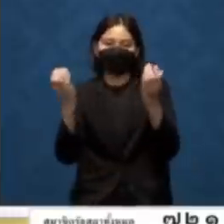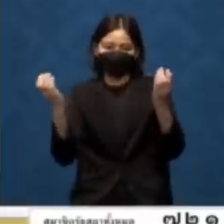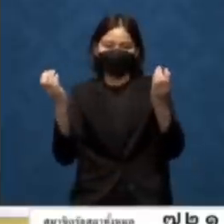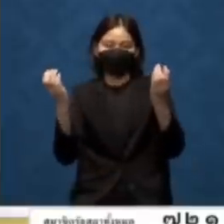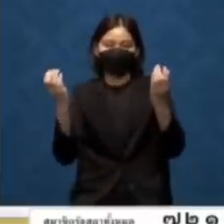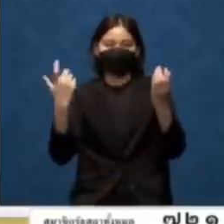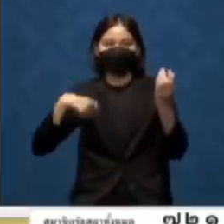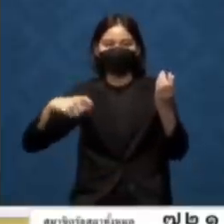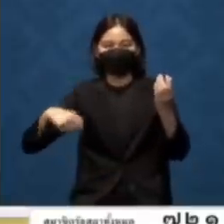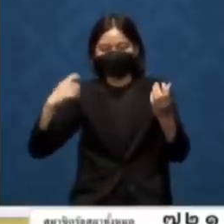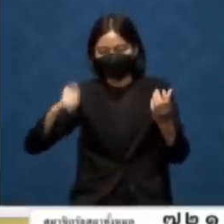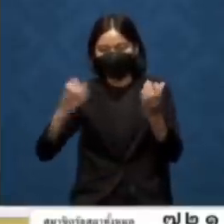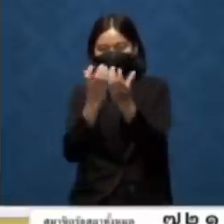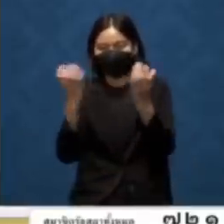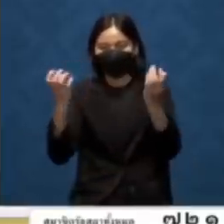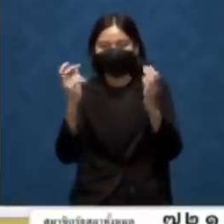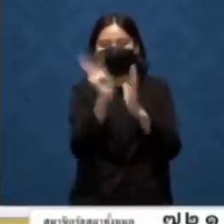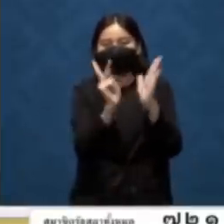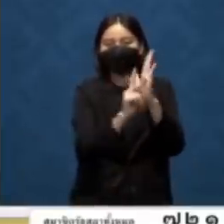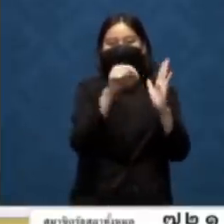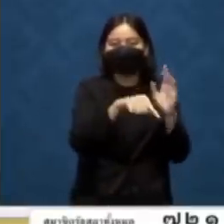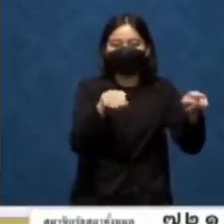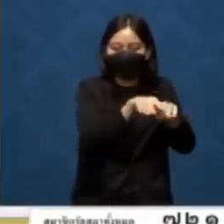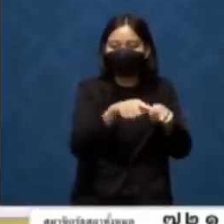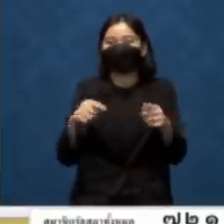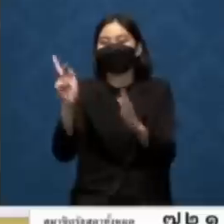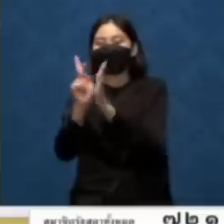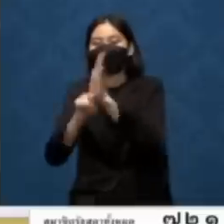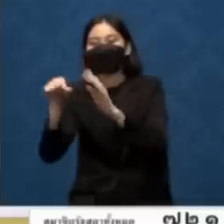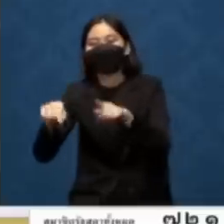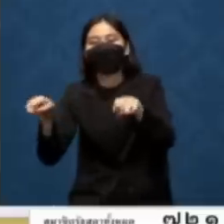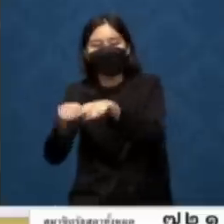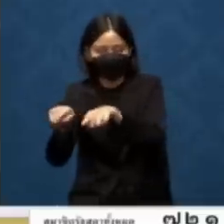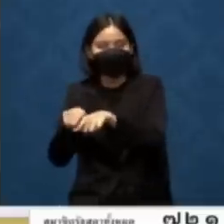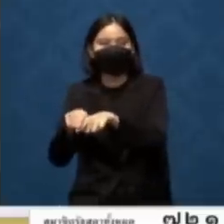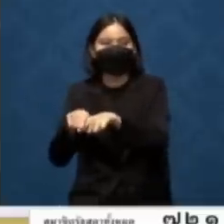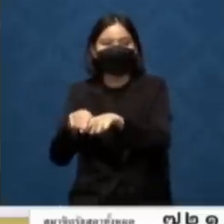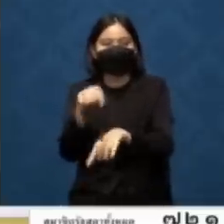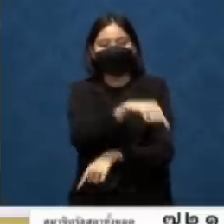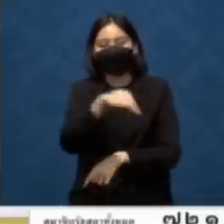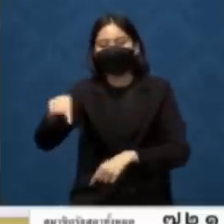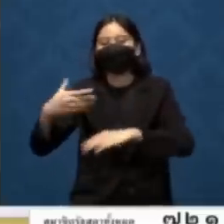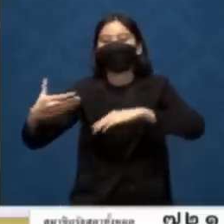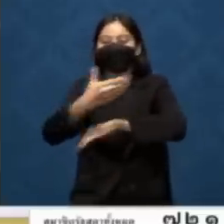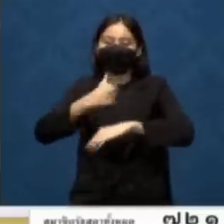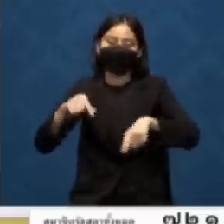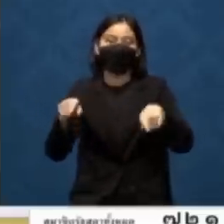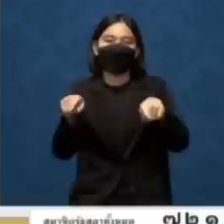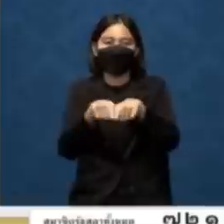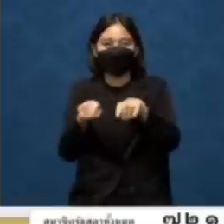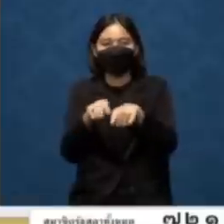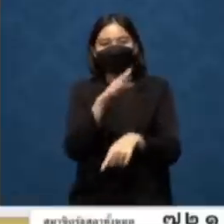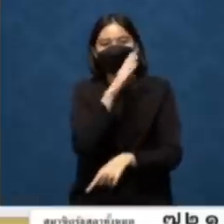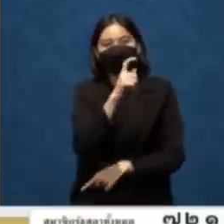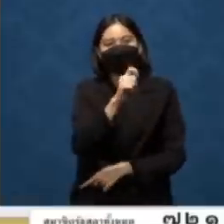ใifierftand kay Sabinenในเมื่อกฎหมายทั้คู่ต่มกฎหมมาอ้างถือว่าทั้งสองหนวยงานมีอำนาจเรื่องนี้ทั้งคู่ดังนั้นถาอ.บ.